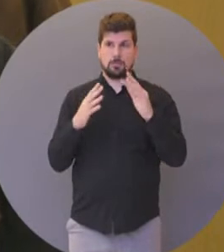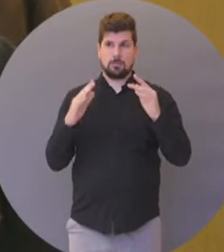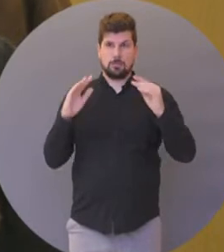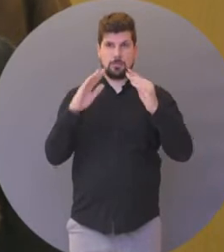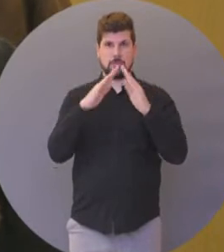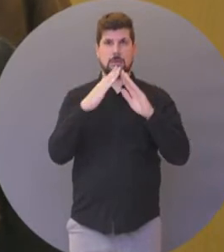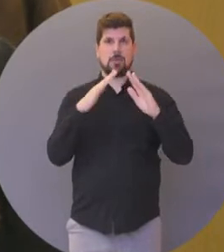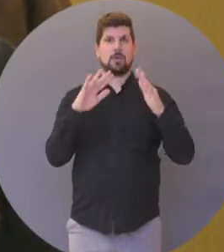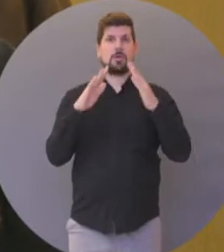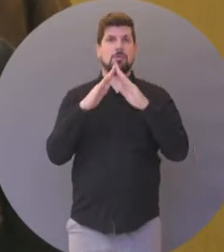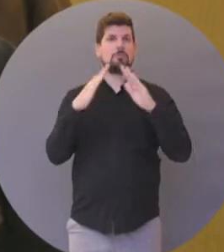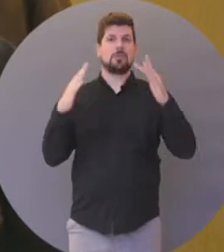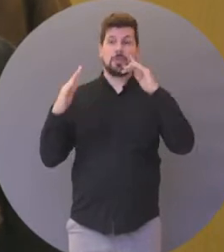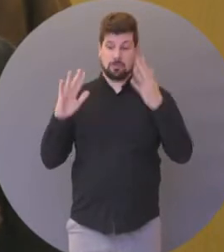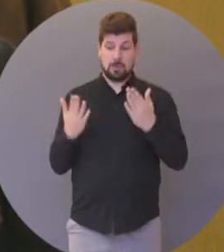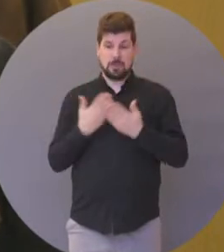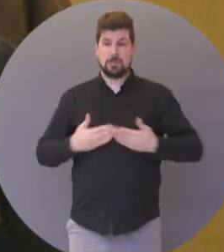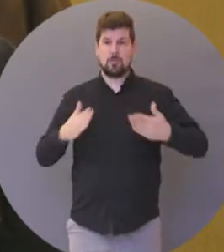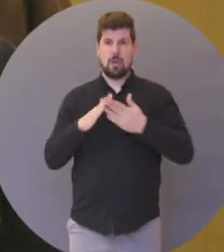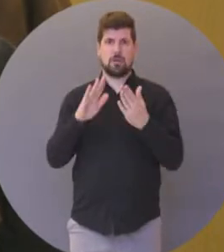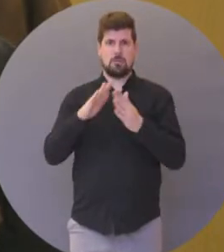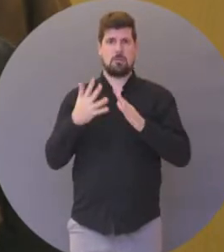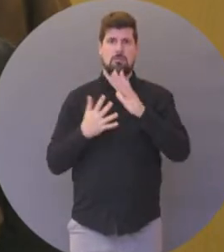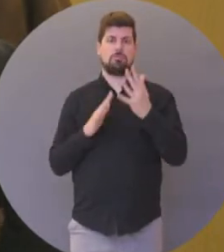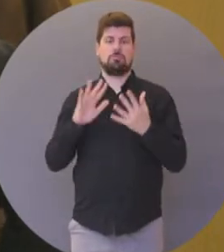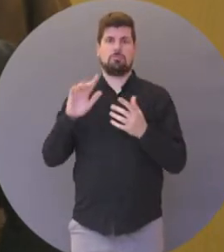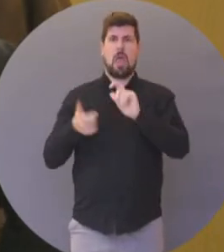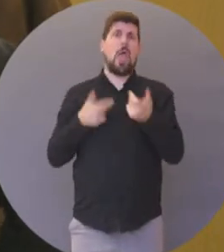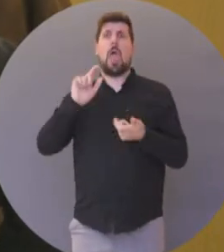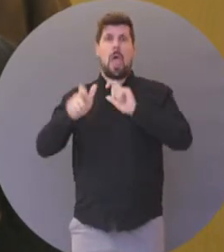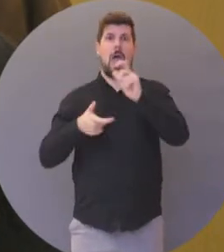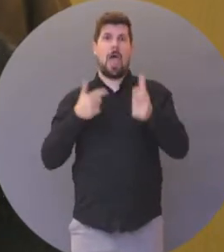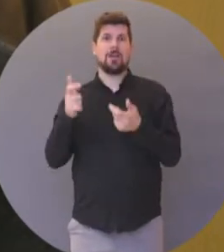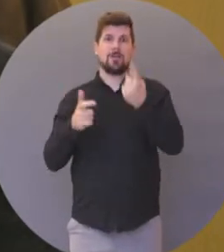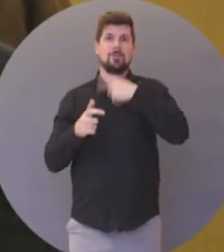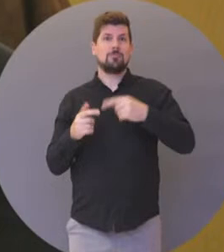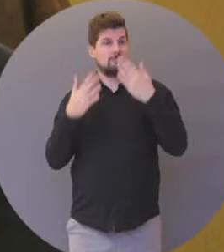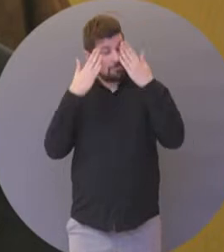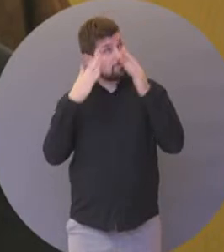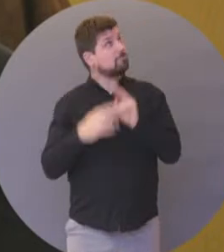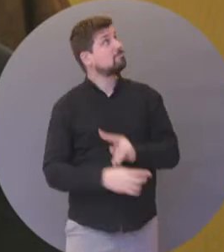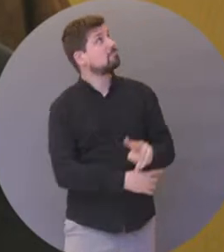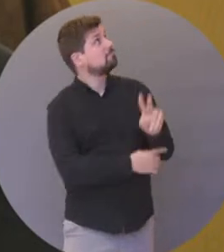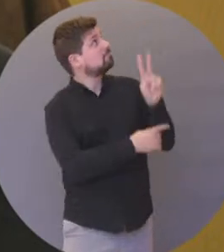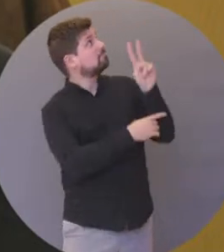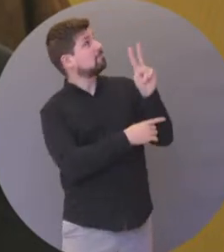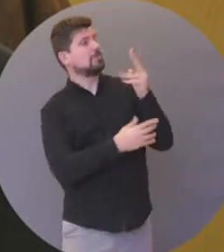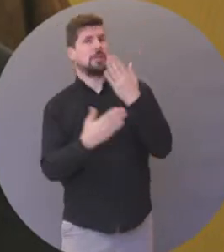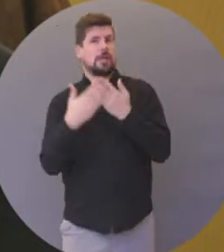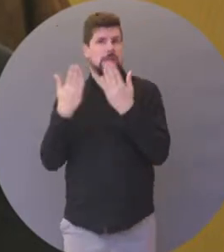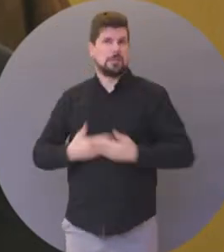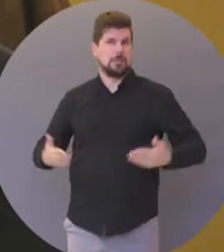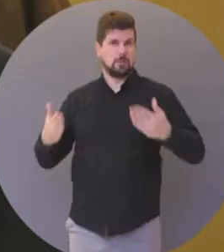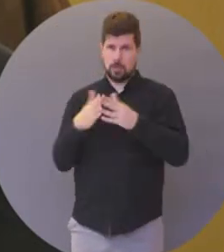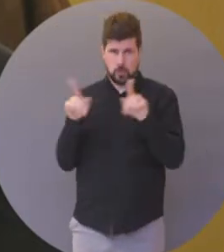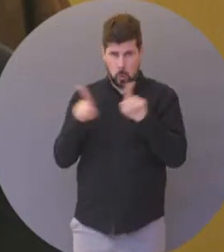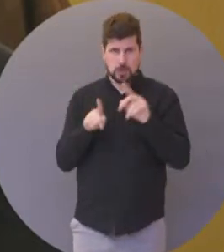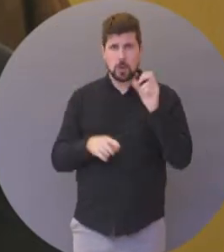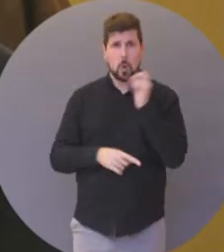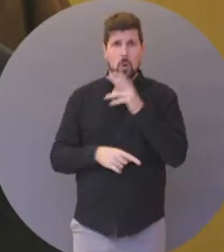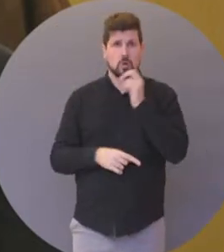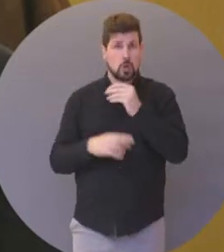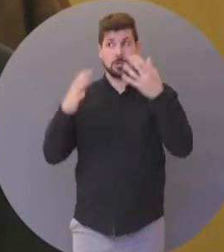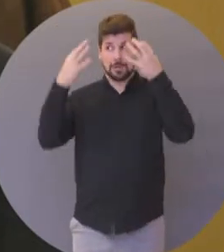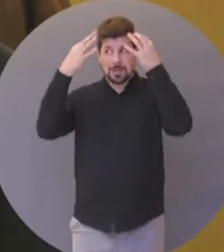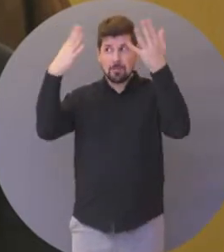nous regardons ailleurs et ça indiqué déjà à l'urgence climatique pour autant depuis 20